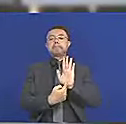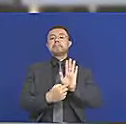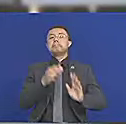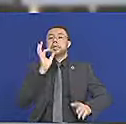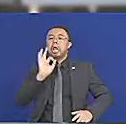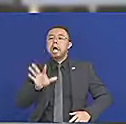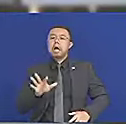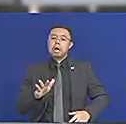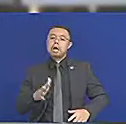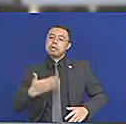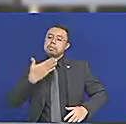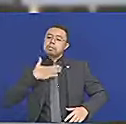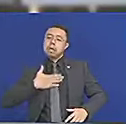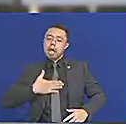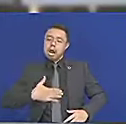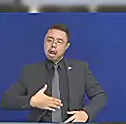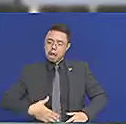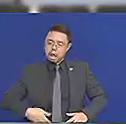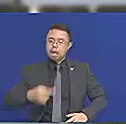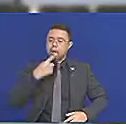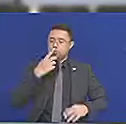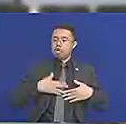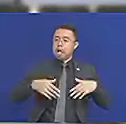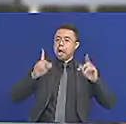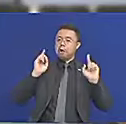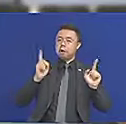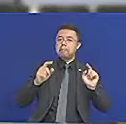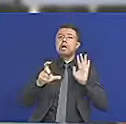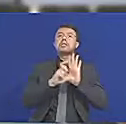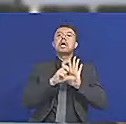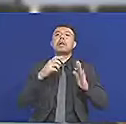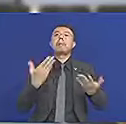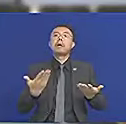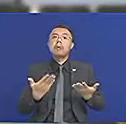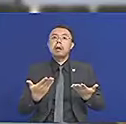menunjukkan kesalehannya beragama dengan